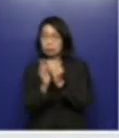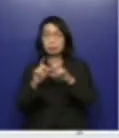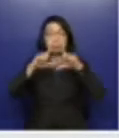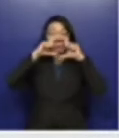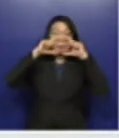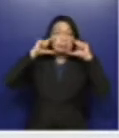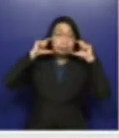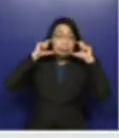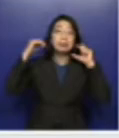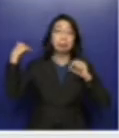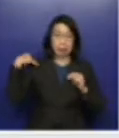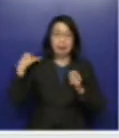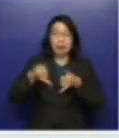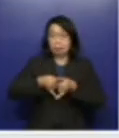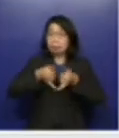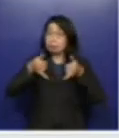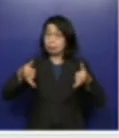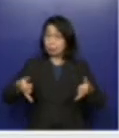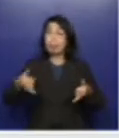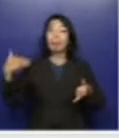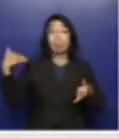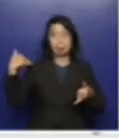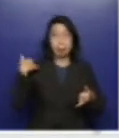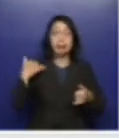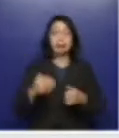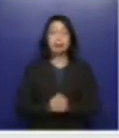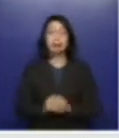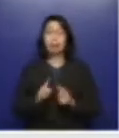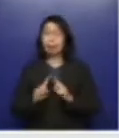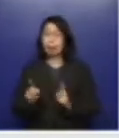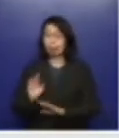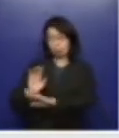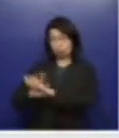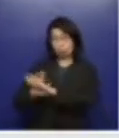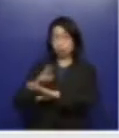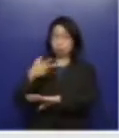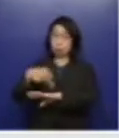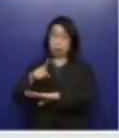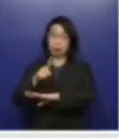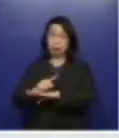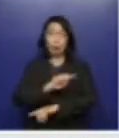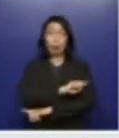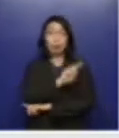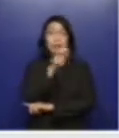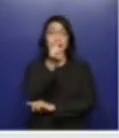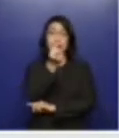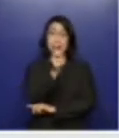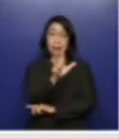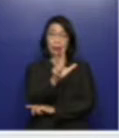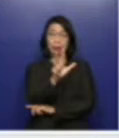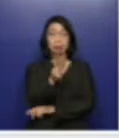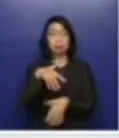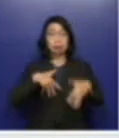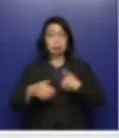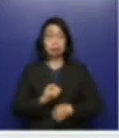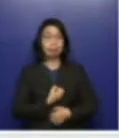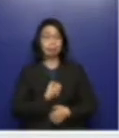างแต่ท่านประธานครับวันที่13พี่น้องประชาชนตื่นตระหนกอีกครั้งห